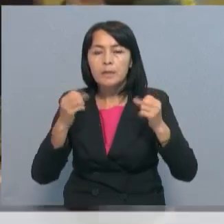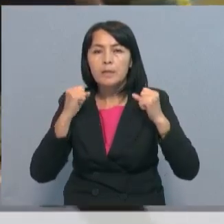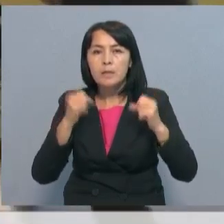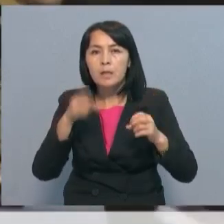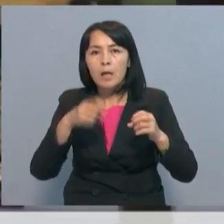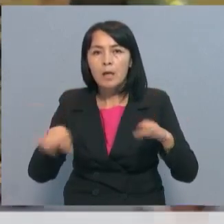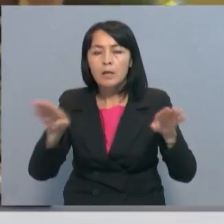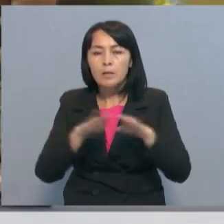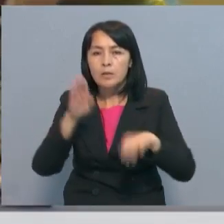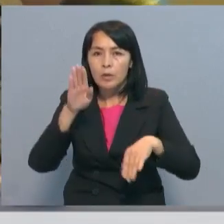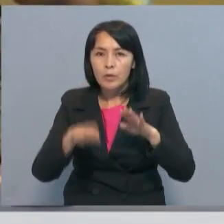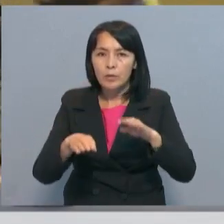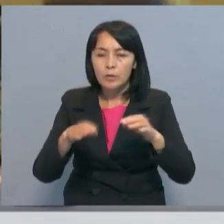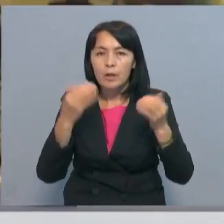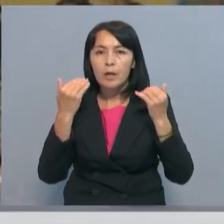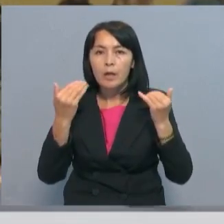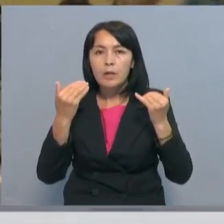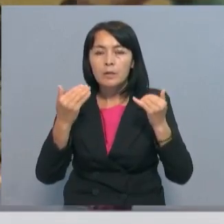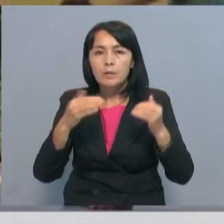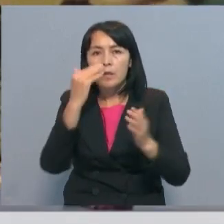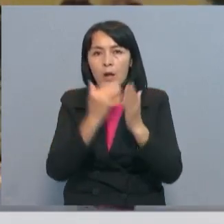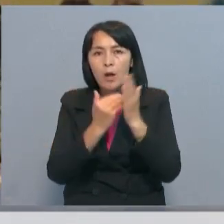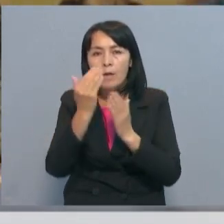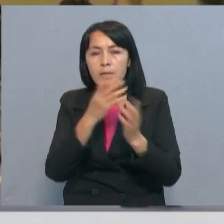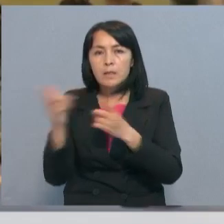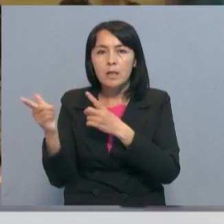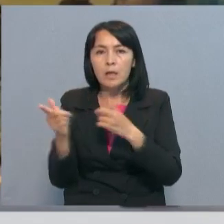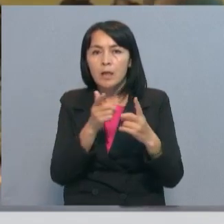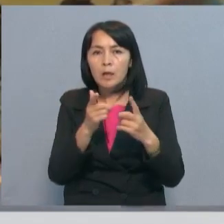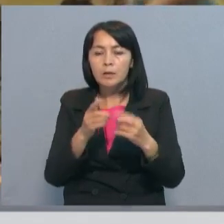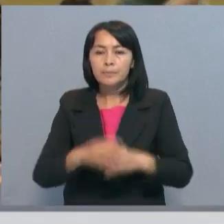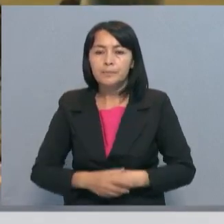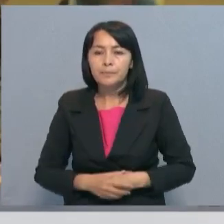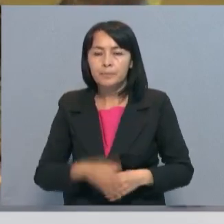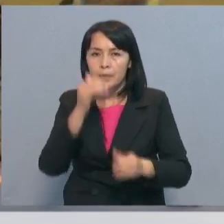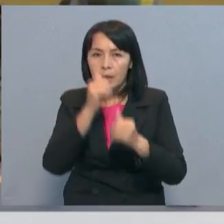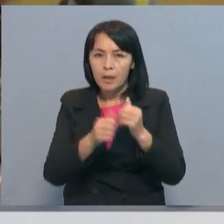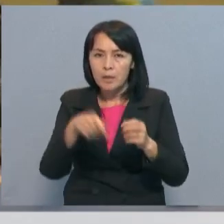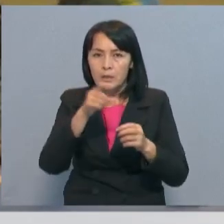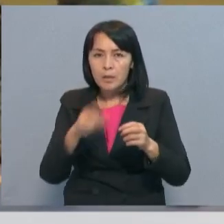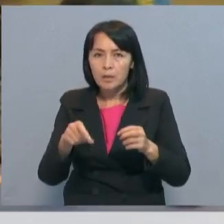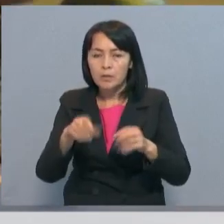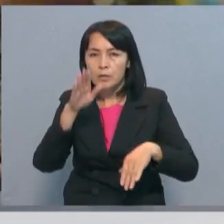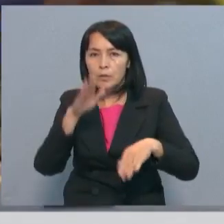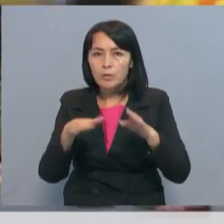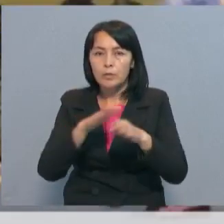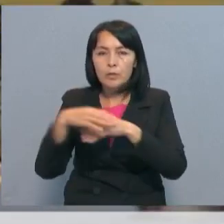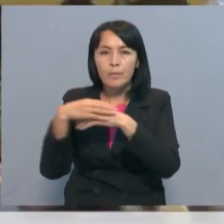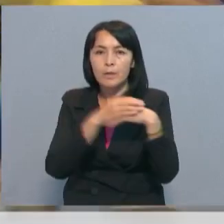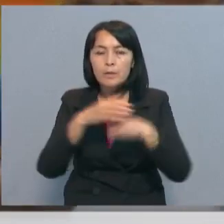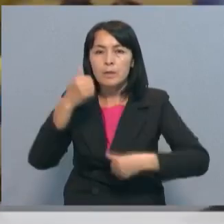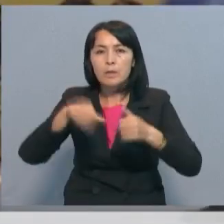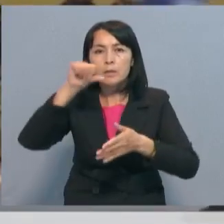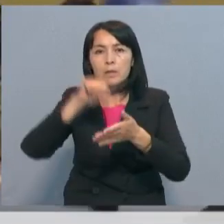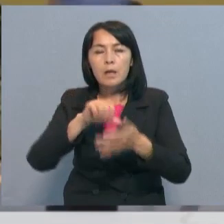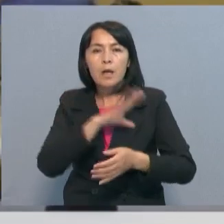спортсмены выступили достойно, продемонстрировав высокий уровень подготовки и боевой дух. Каждый борец выкладывался на полную. Конкуренция в